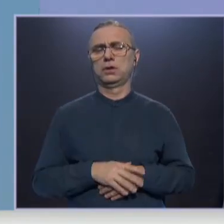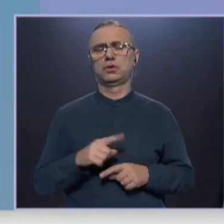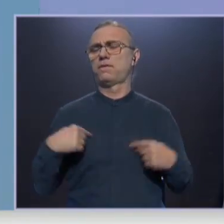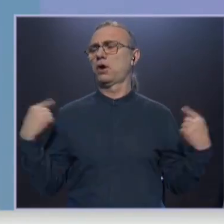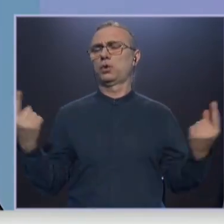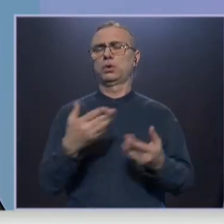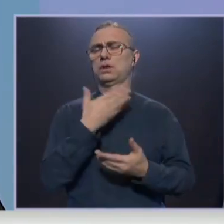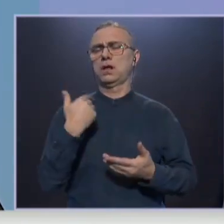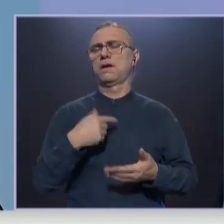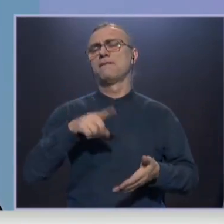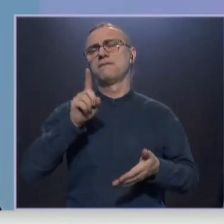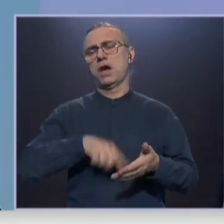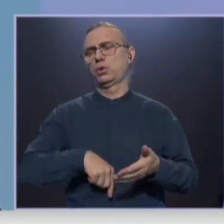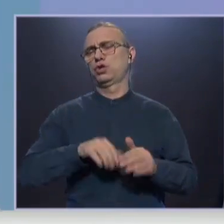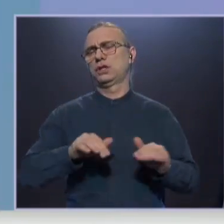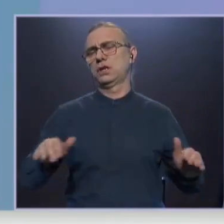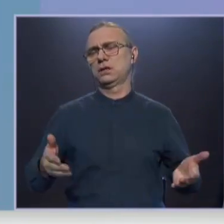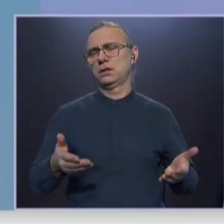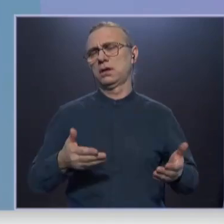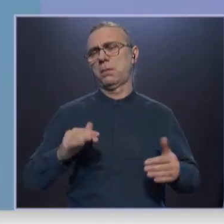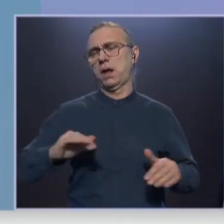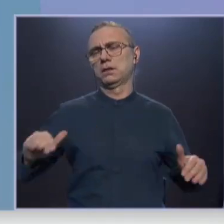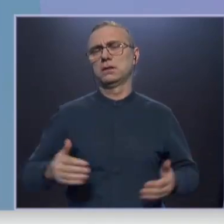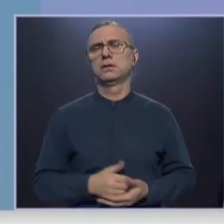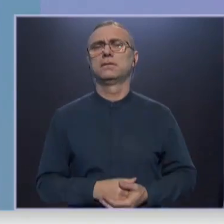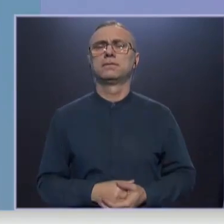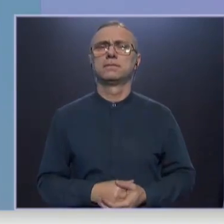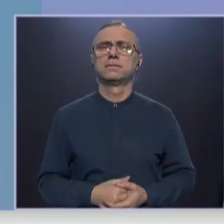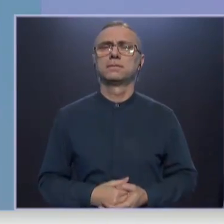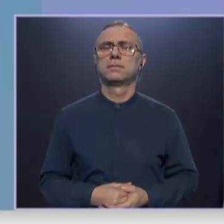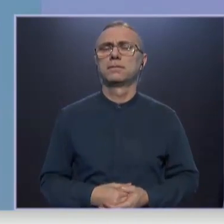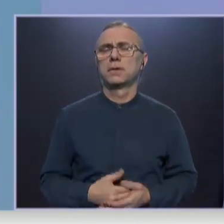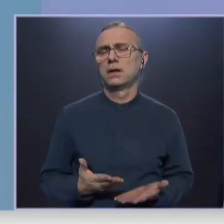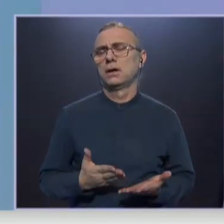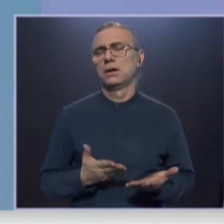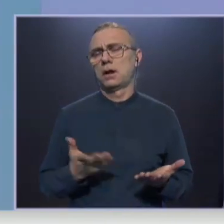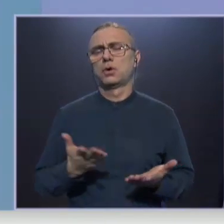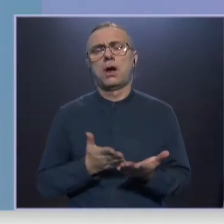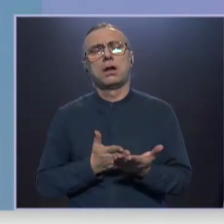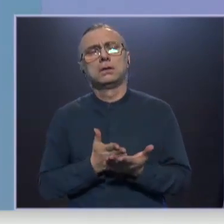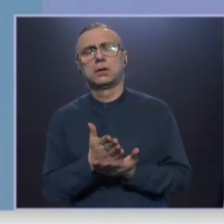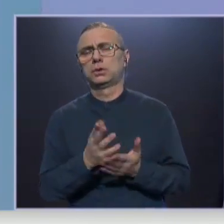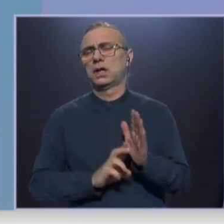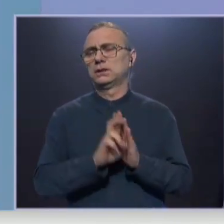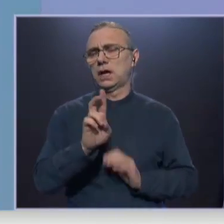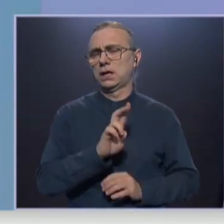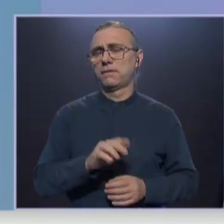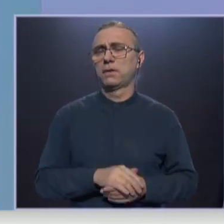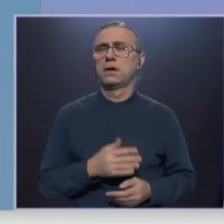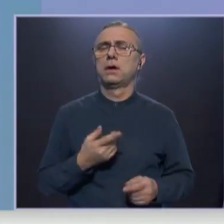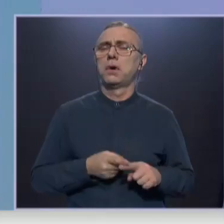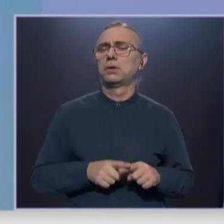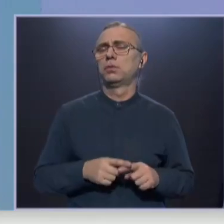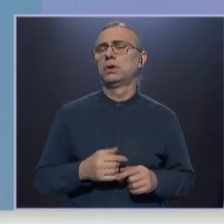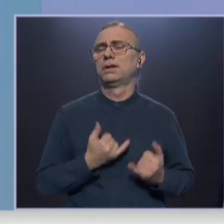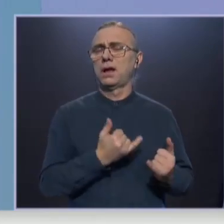нету. Верующих не просто чуть-чуть, а вот полностью как-то ориентированных на церковь. Поэтому для ребенка очень